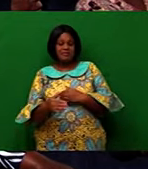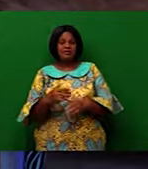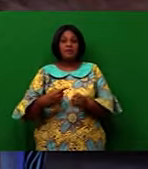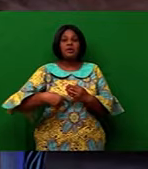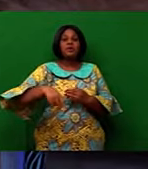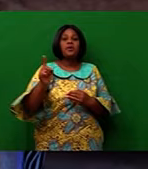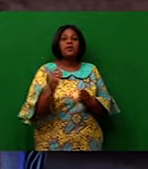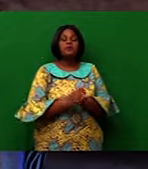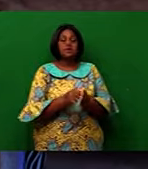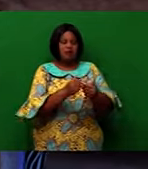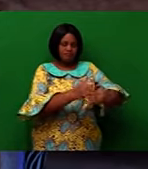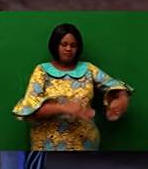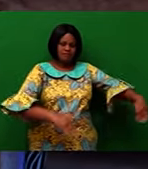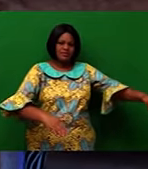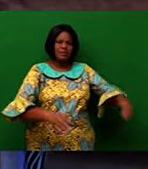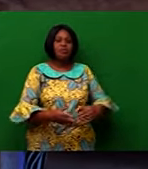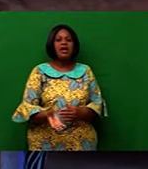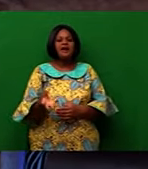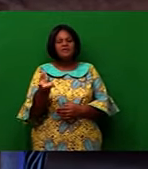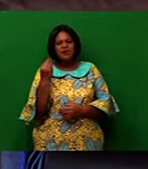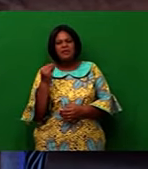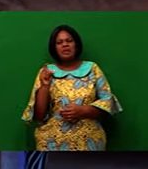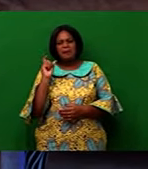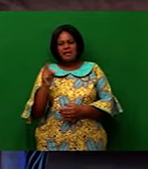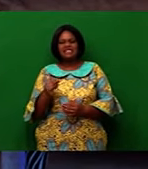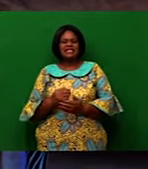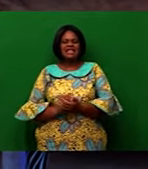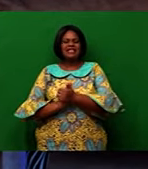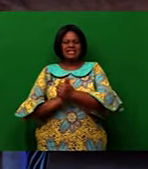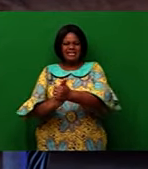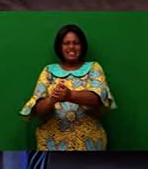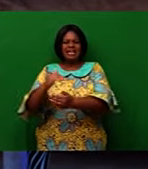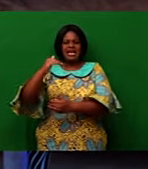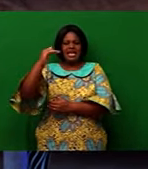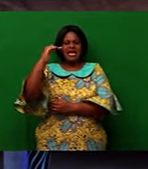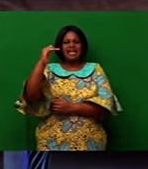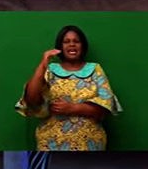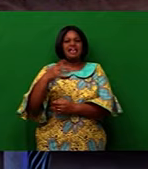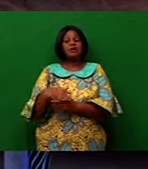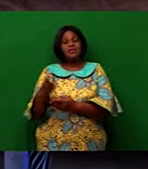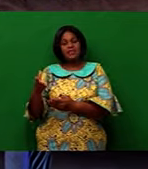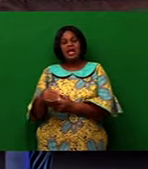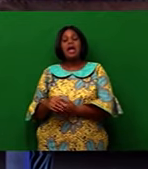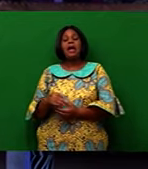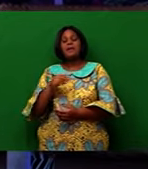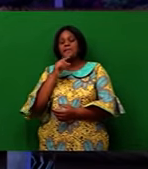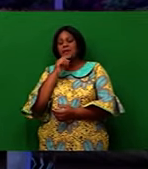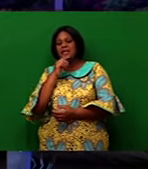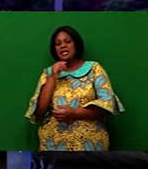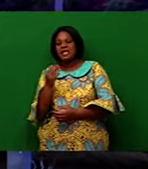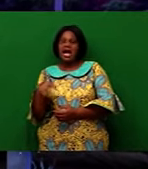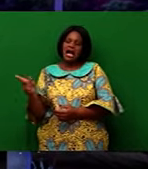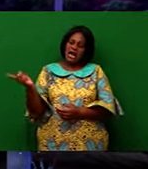vedu tapwana mumvuri tina changamire mukati mestudio yedu